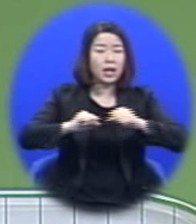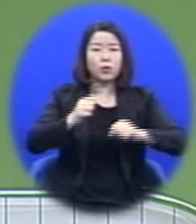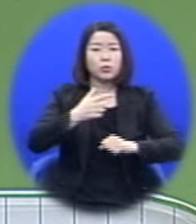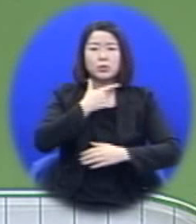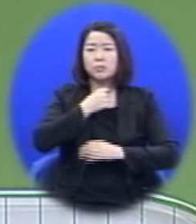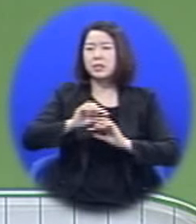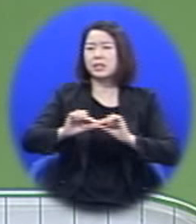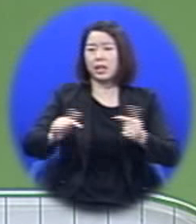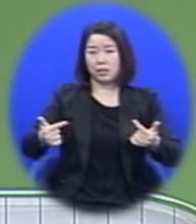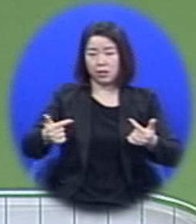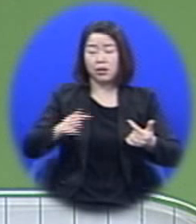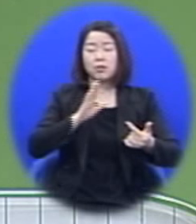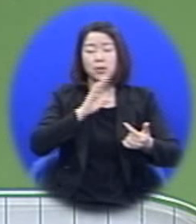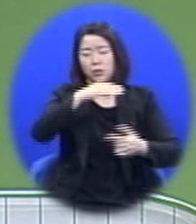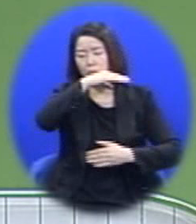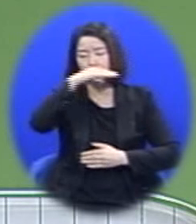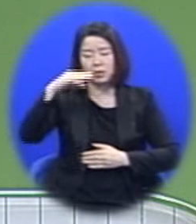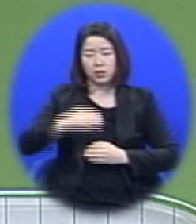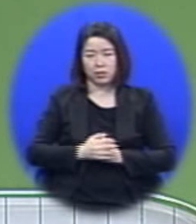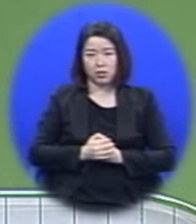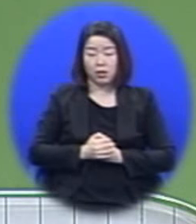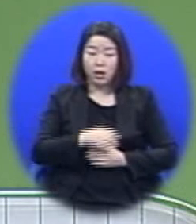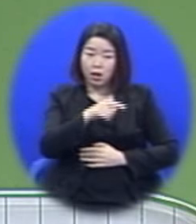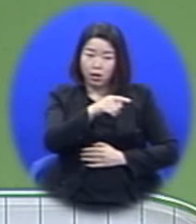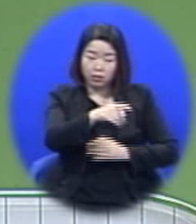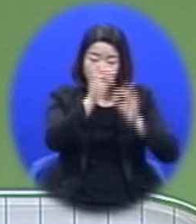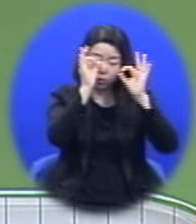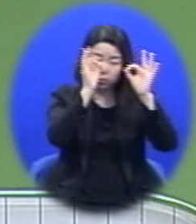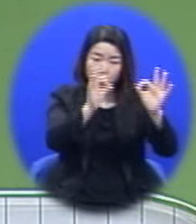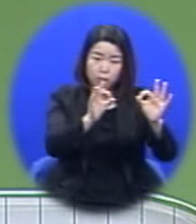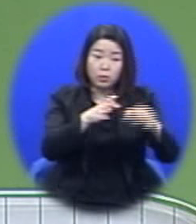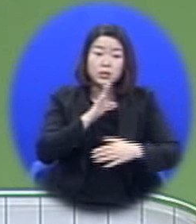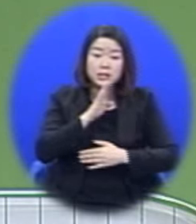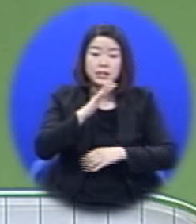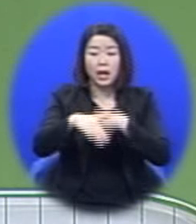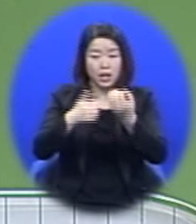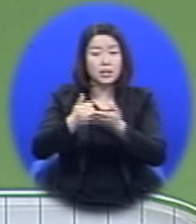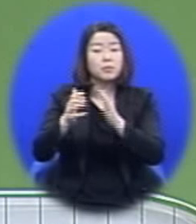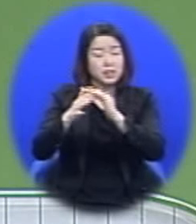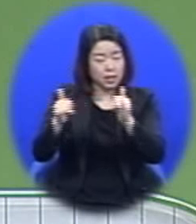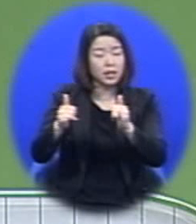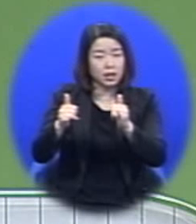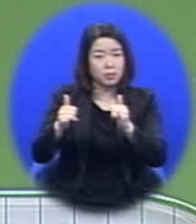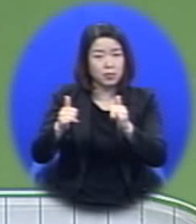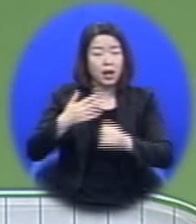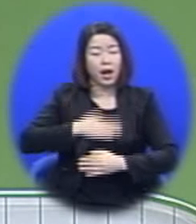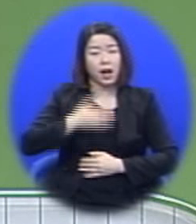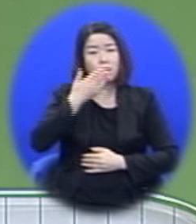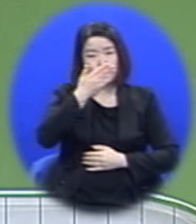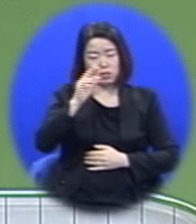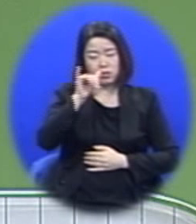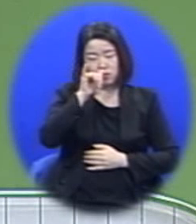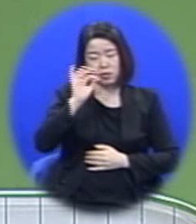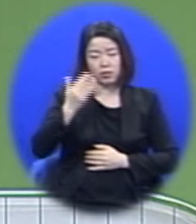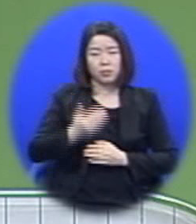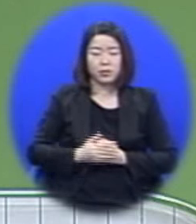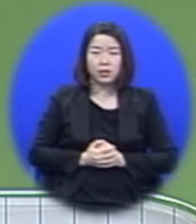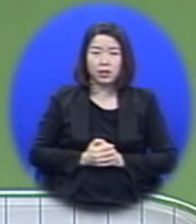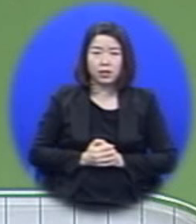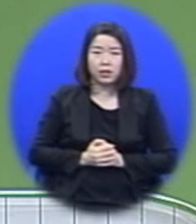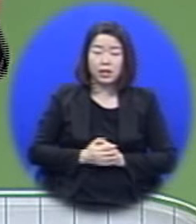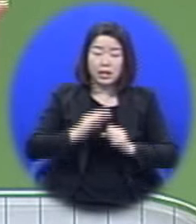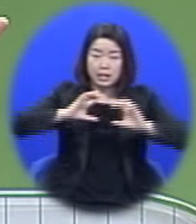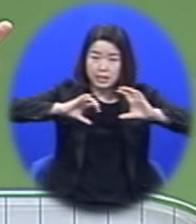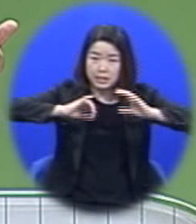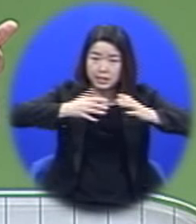않아지는 것이 정상입니다. 그걸 보고 이 사람이 진짜 하나님의 사람이구나 하는 걸 알게 됩니다.